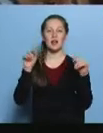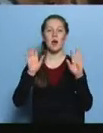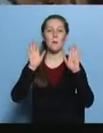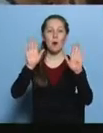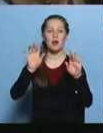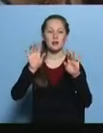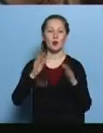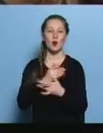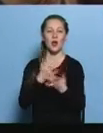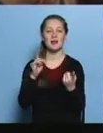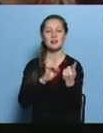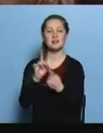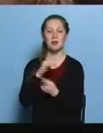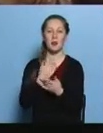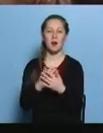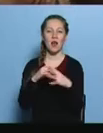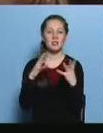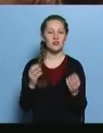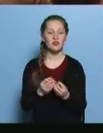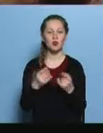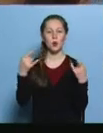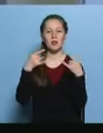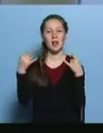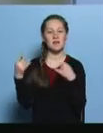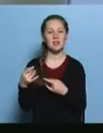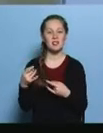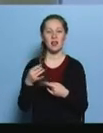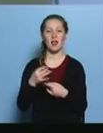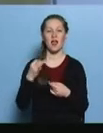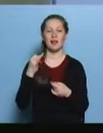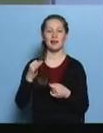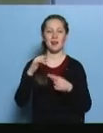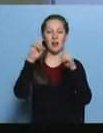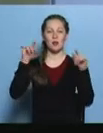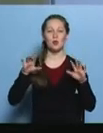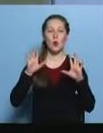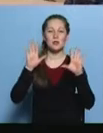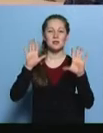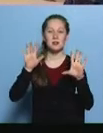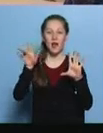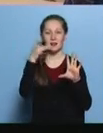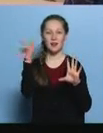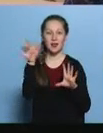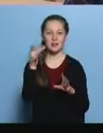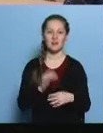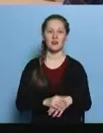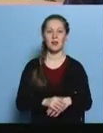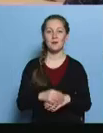выдает любые изменения. На каждом этаже телевизоры, в каждом классе интерактивные доски. Они имеют